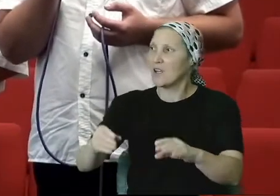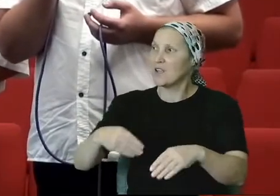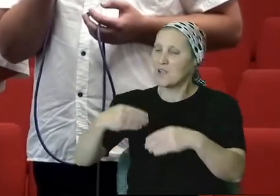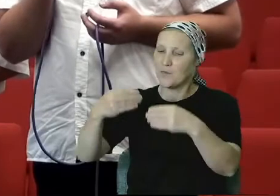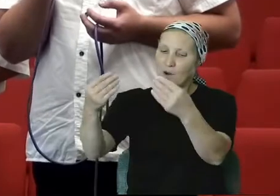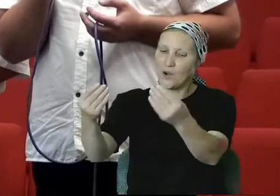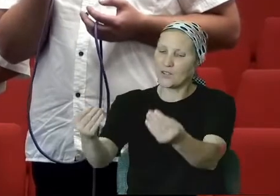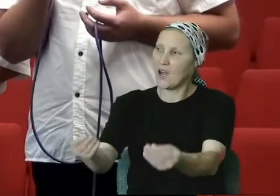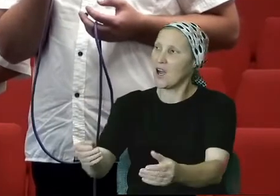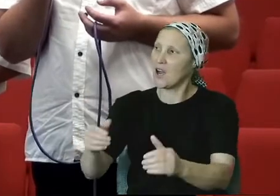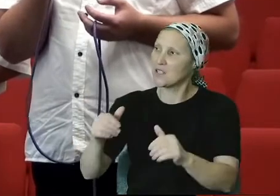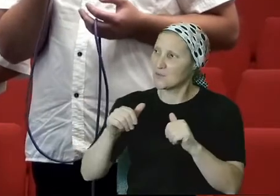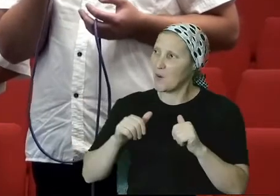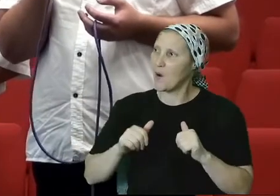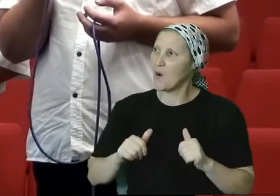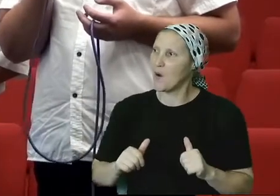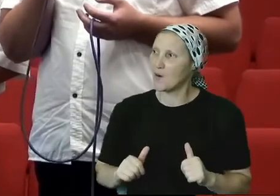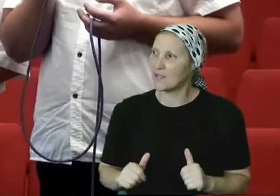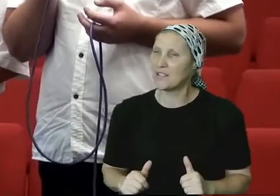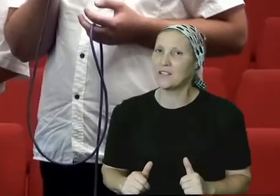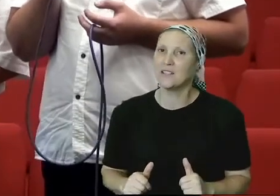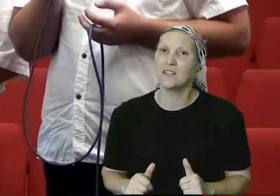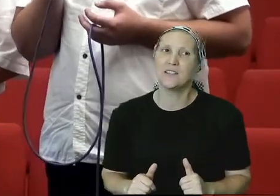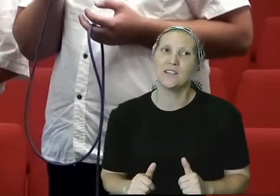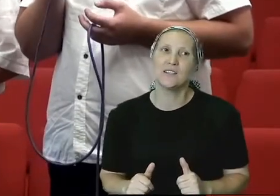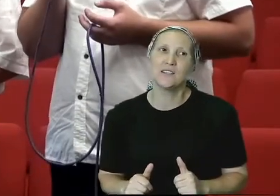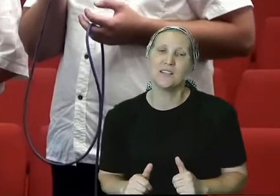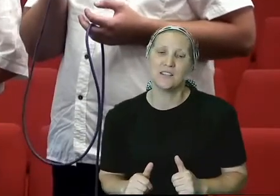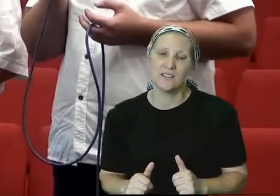тривог і подасть спокій.